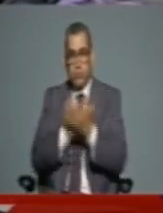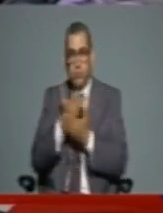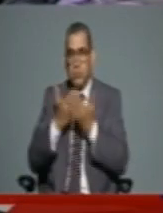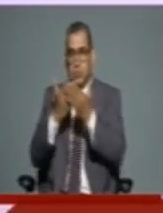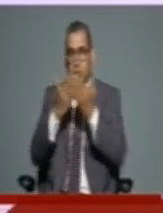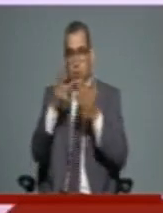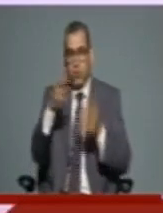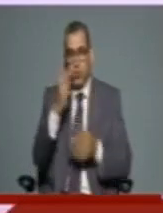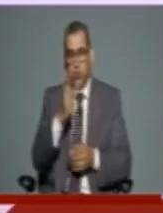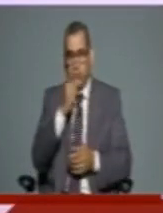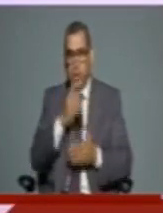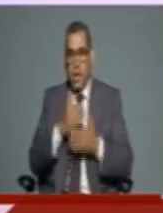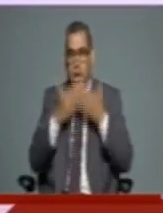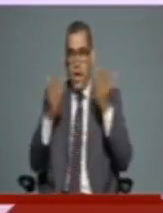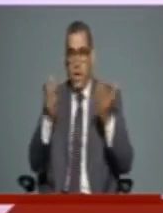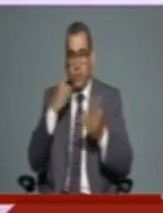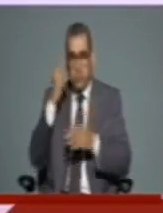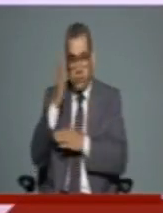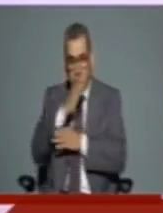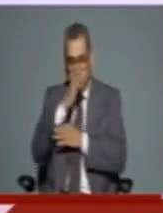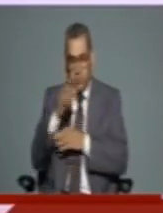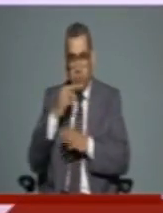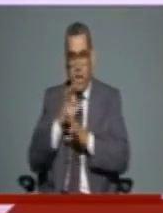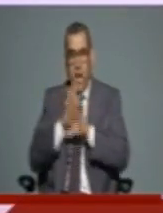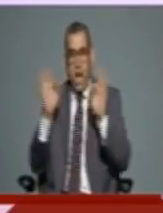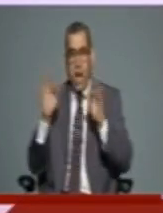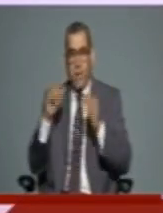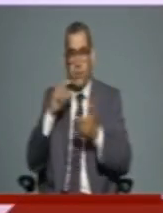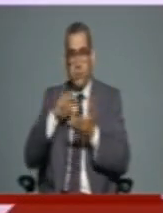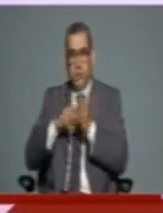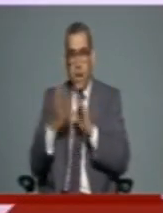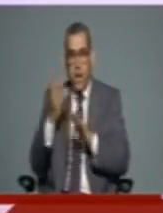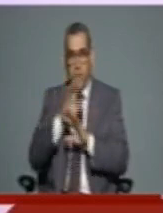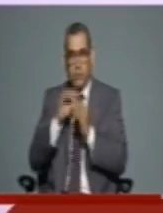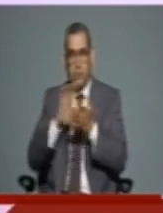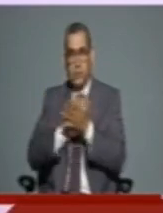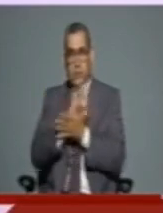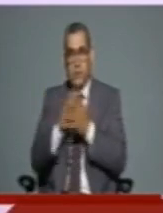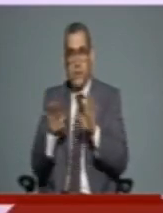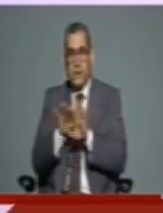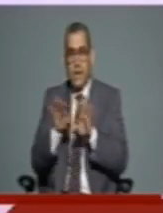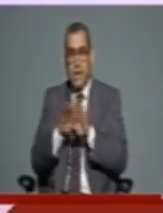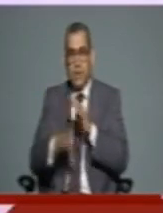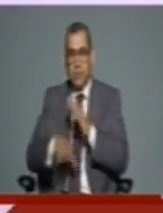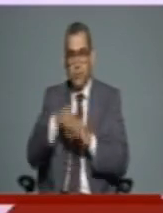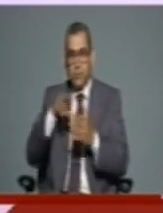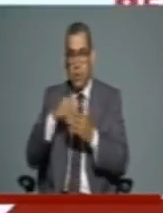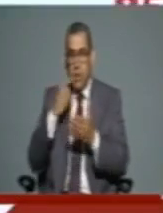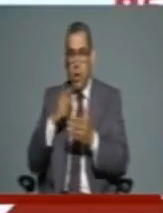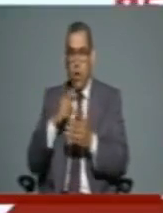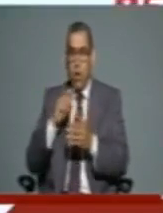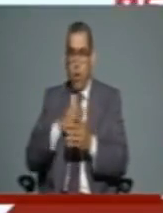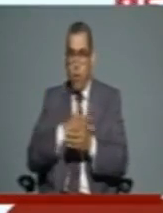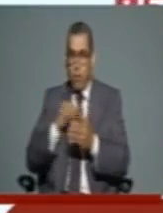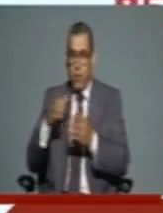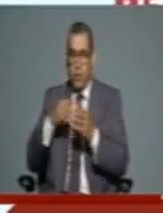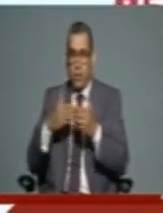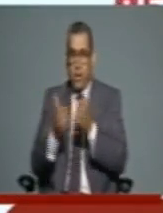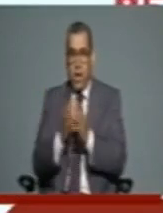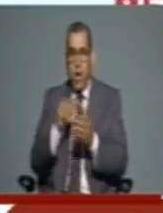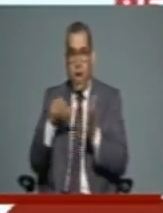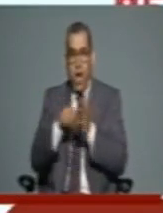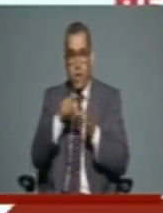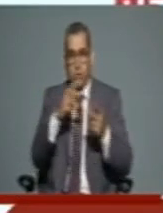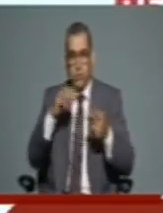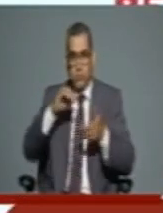تم وضع خطة متكاملة لتطوير كافة المطاحن. انا حاطط هنا بس مطاحن القطاع العام ومطاحن القطاع الخاص.